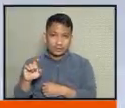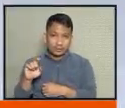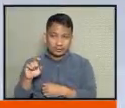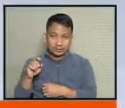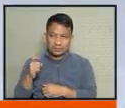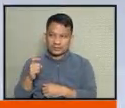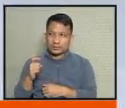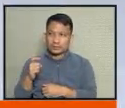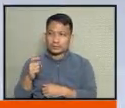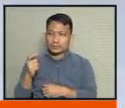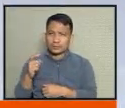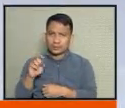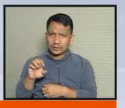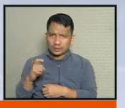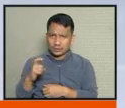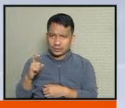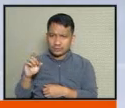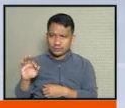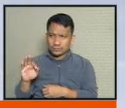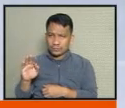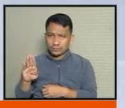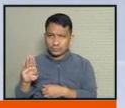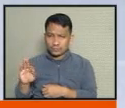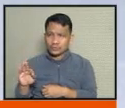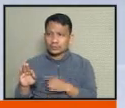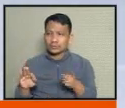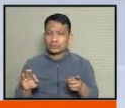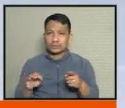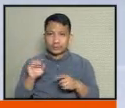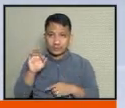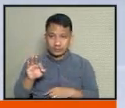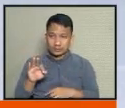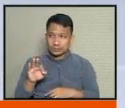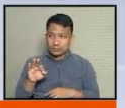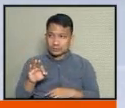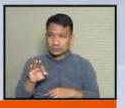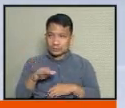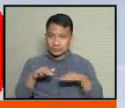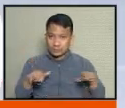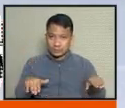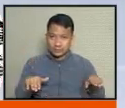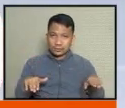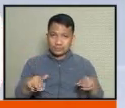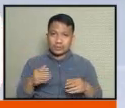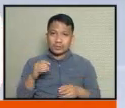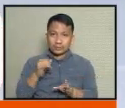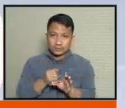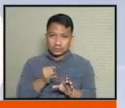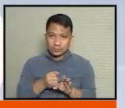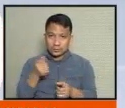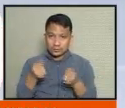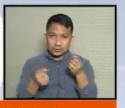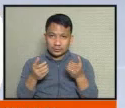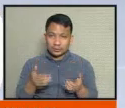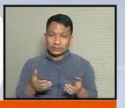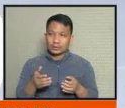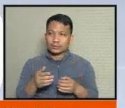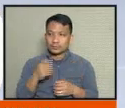Sakit to. Magtatanghali po siya. Siya min po anak niyo. Opo. Jeepney driver po kayo siya. Opo. Apat na yun po